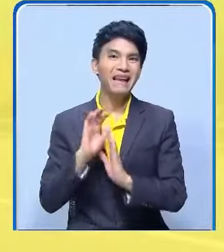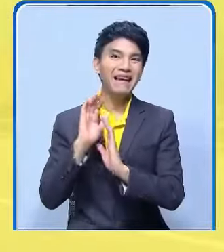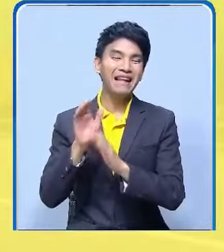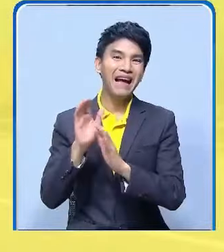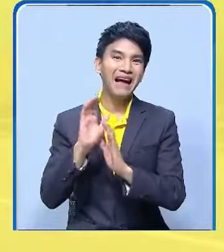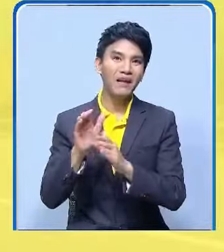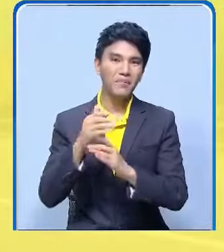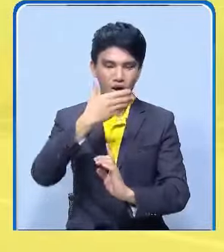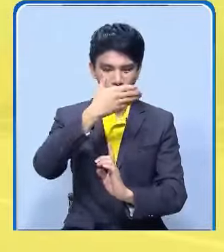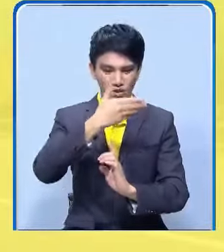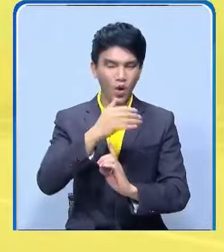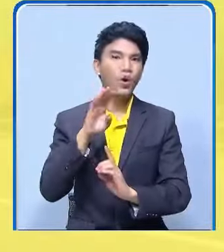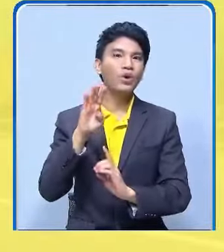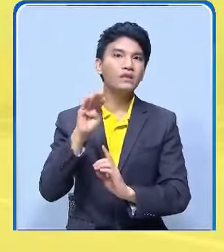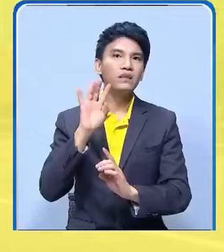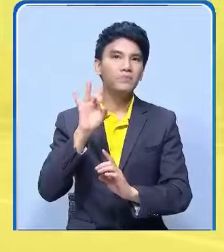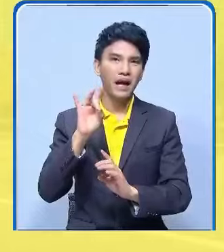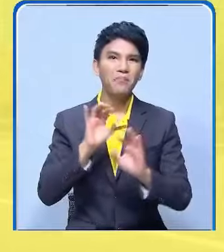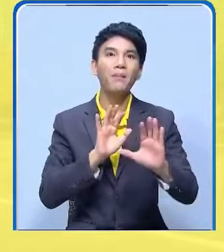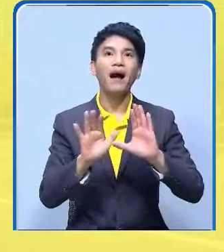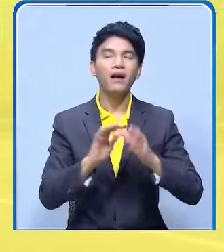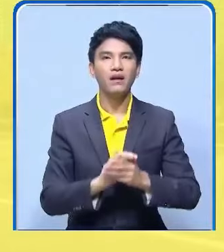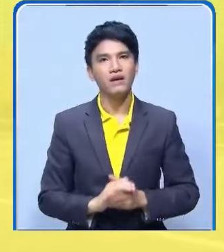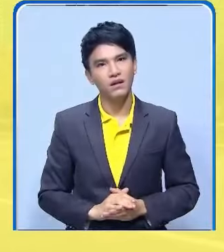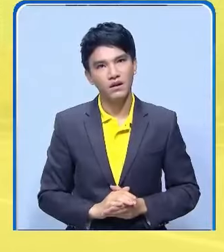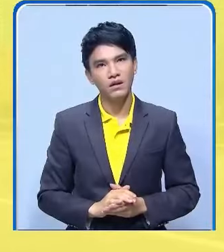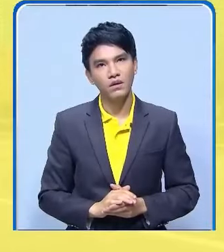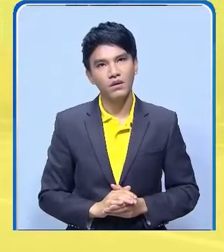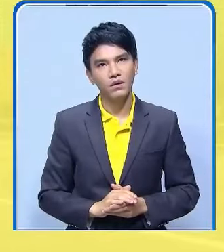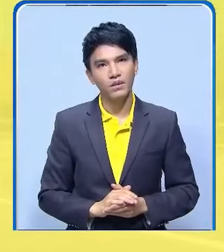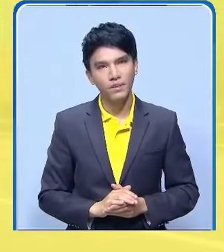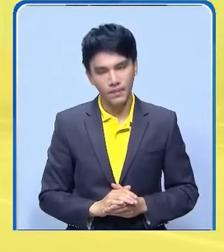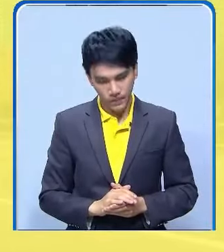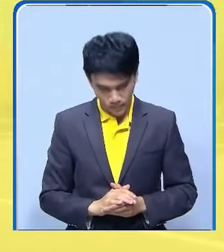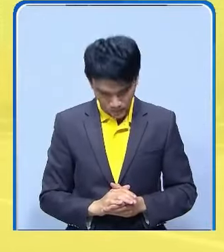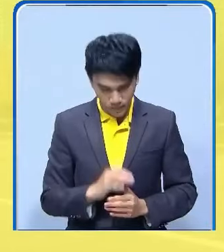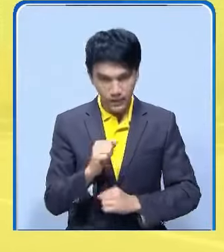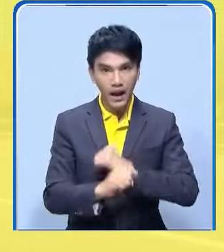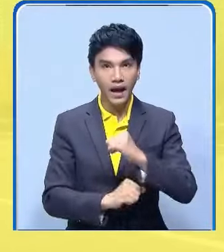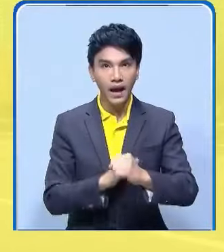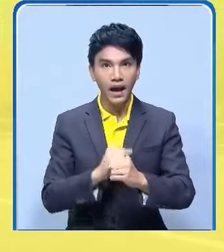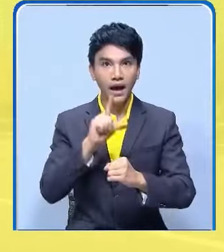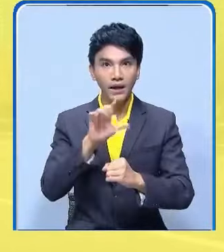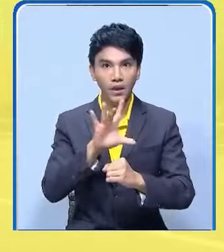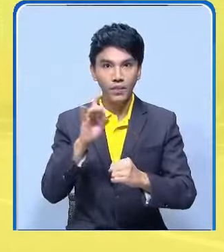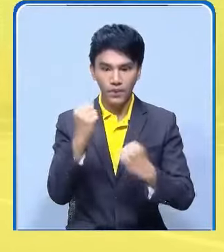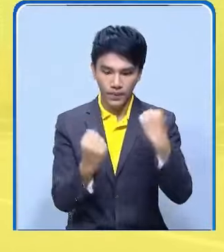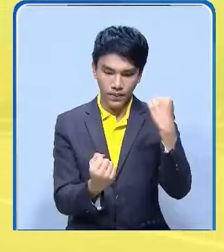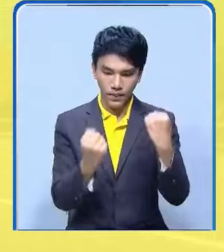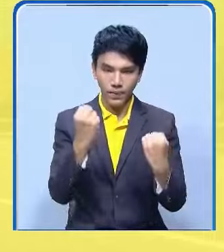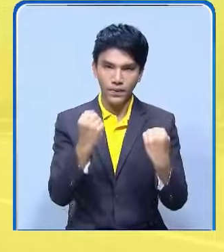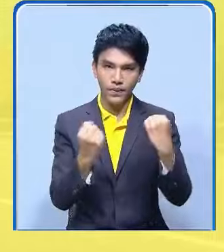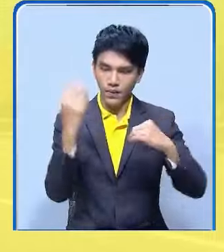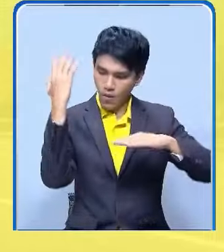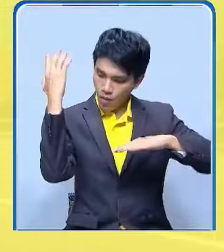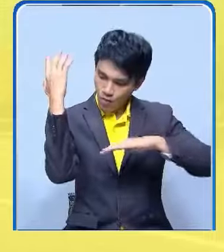แถวแถวซอยลาดพร้าว48นะคะนี่เจ้าหน้าที่กู้ภัยก็นำตัวนายอาซันอายุ28ปีที่ขับรถยนต์พุ่งชนเสาไฟฟ้